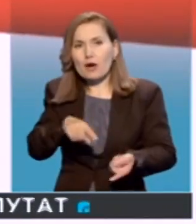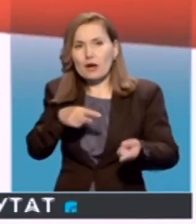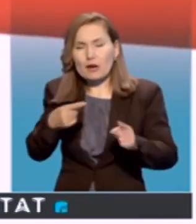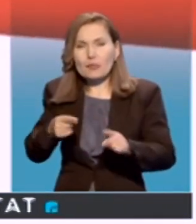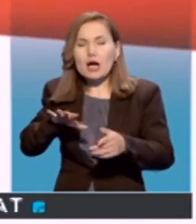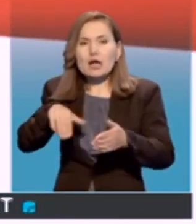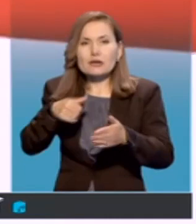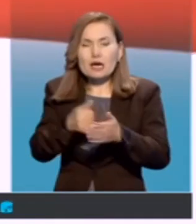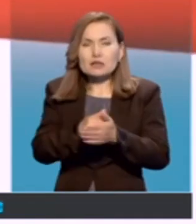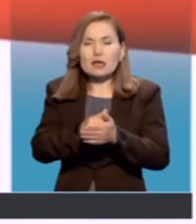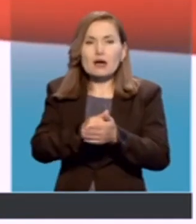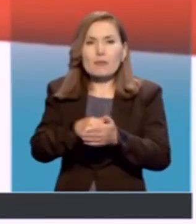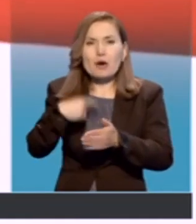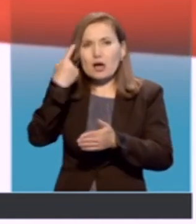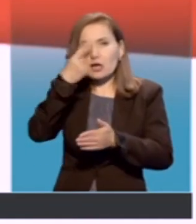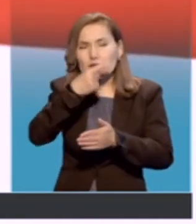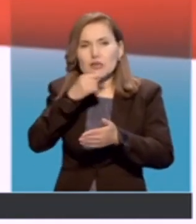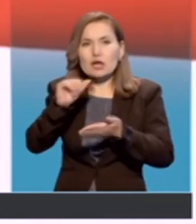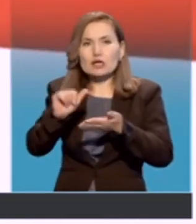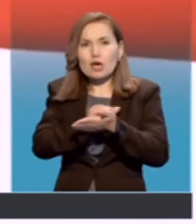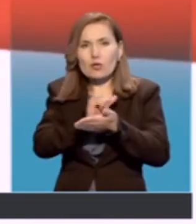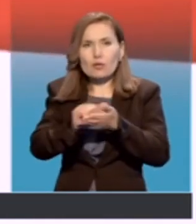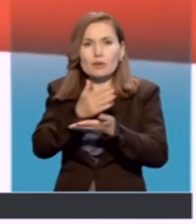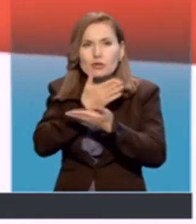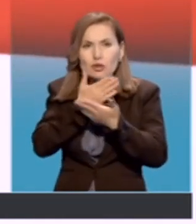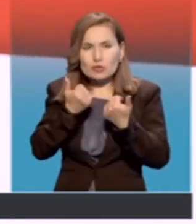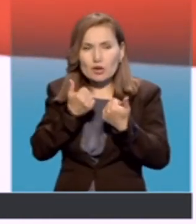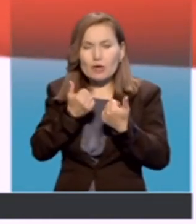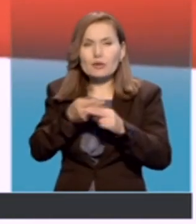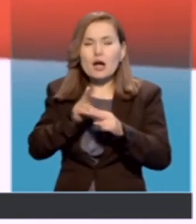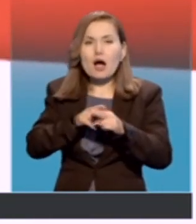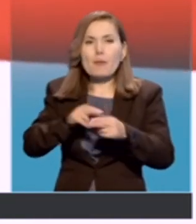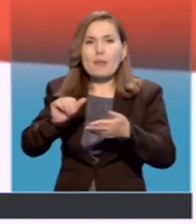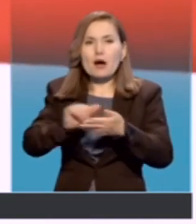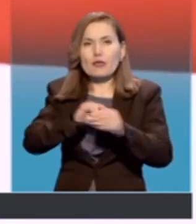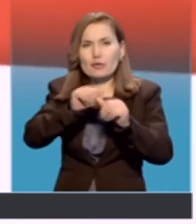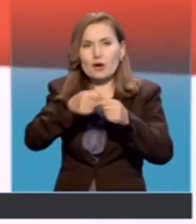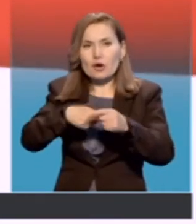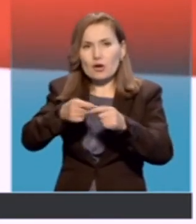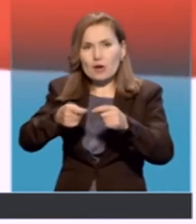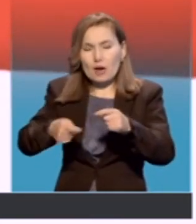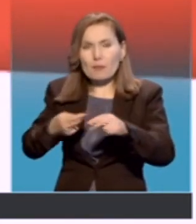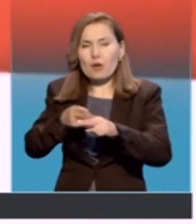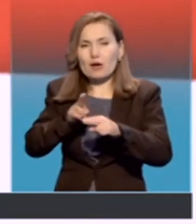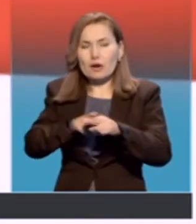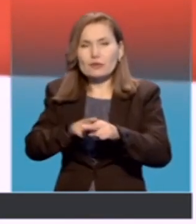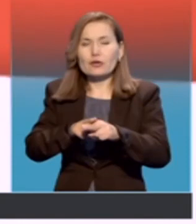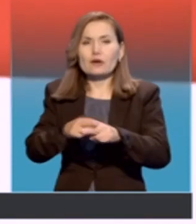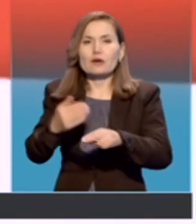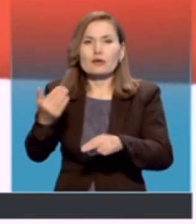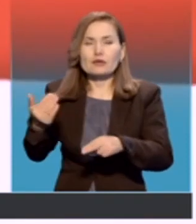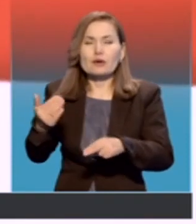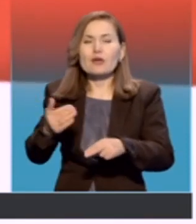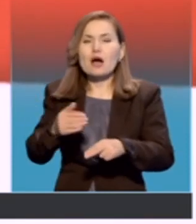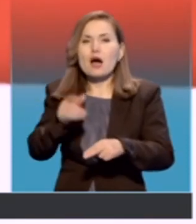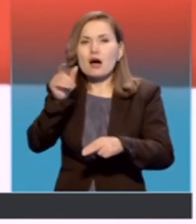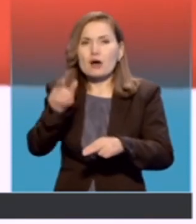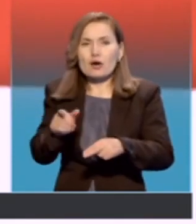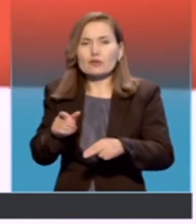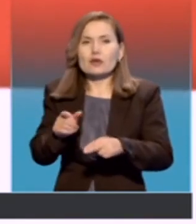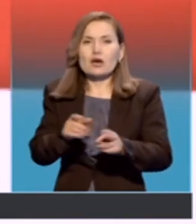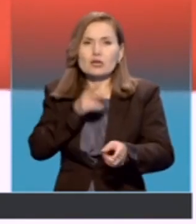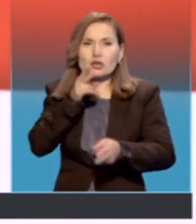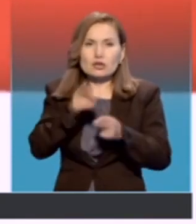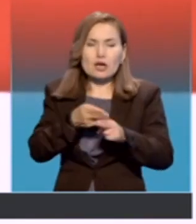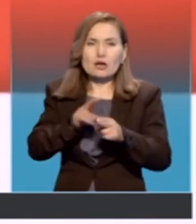әлі күнге дейін жеке басын куәландыратын құжаты жоқ. Қағаз басылық пен мекеме арасындағы жүгіріс әбден шаршатты дейді. Төлқұжатсыз